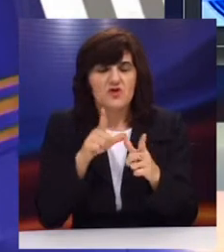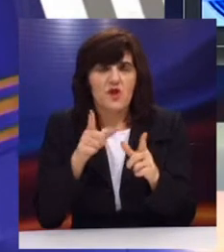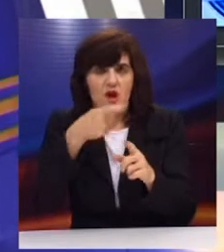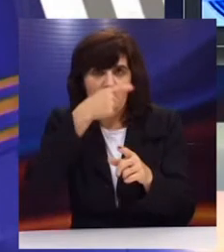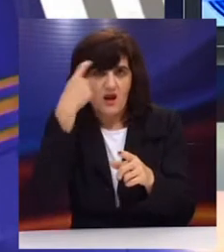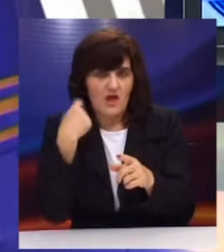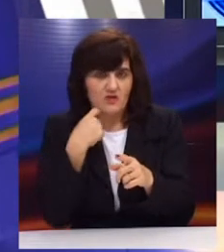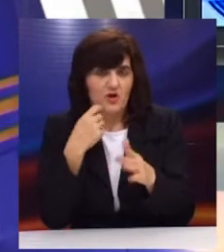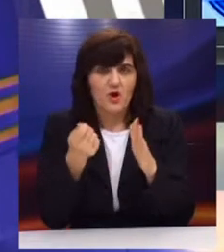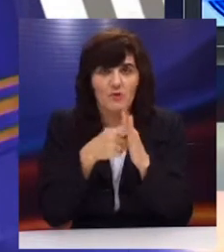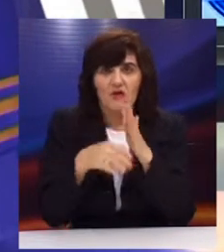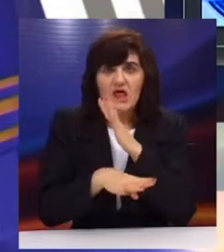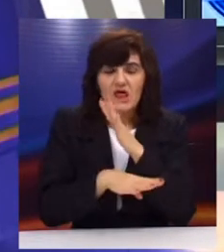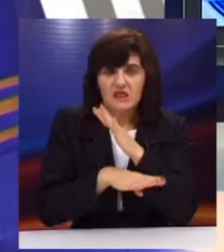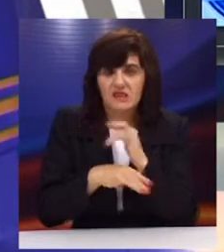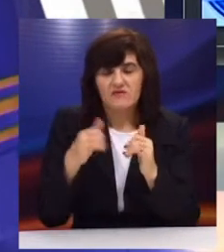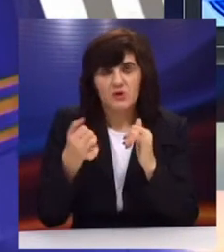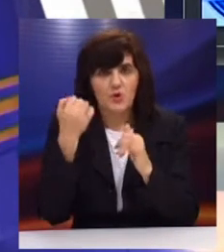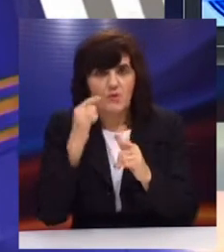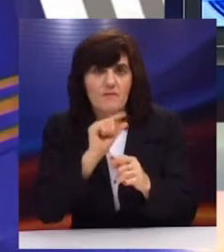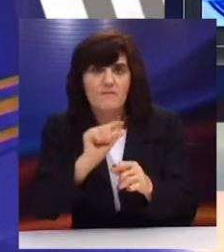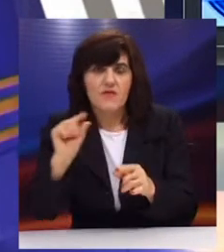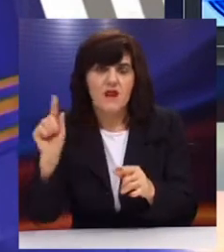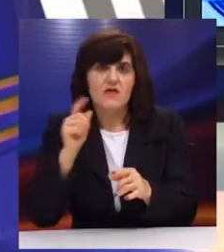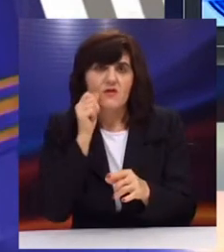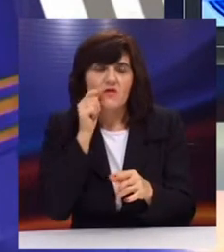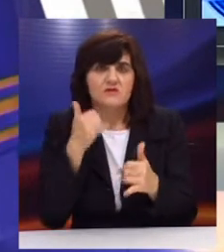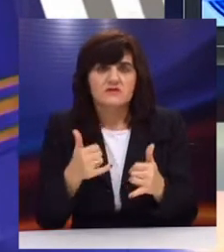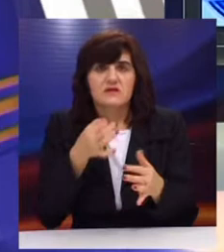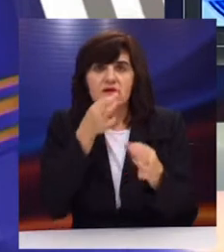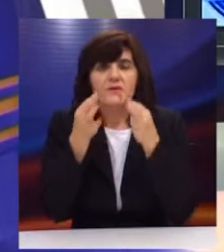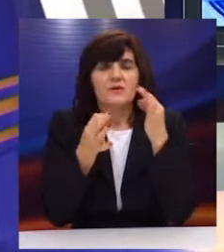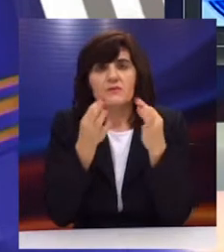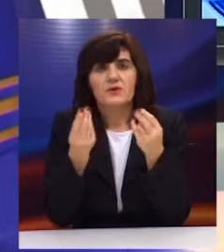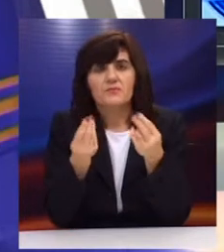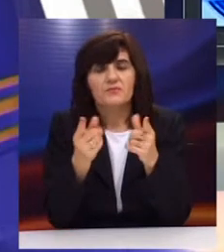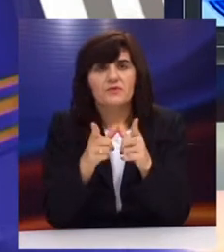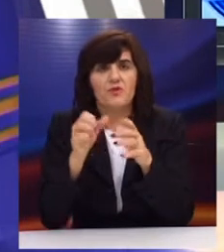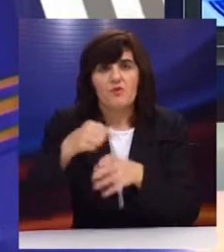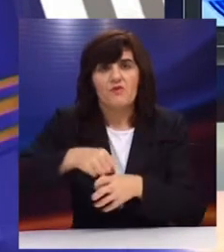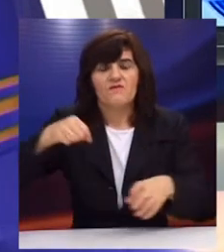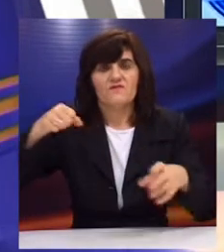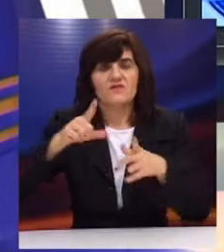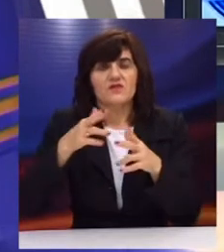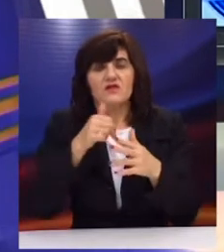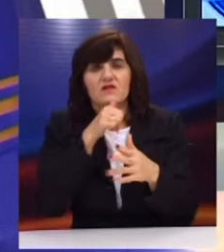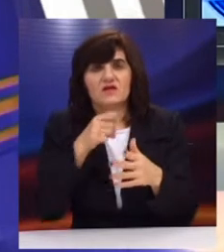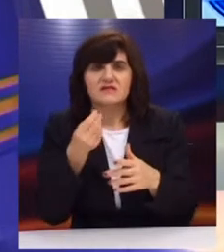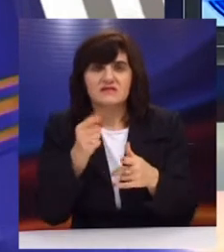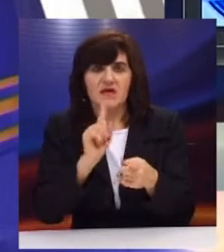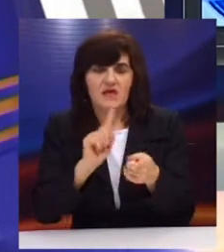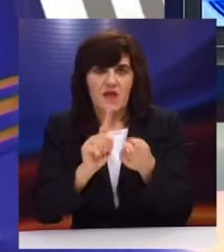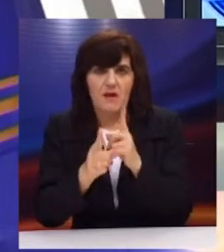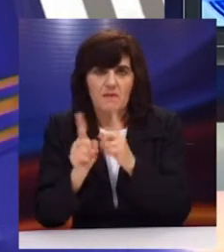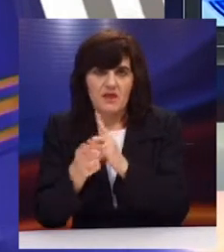leto snabdela drvima ili ugljem, ne tako mali broj sugrađana dolazi da se raspita za prodaju ogreva u vrećama. Cena ogreva nije se menjala